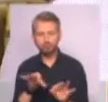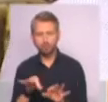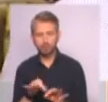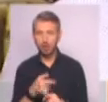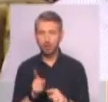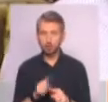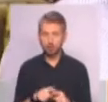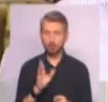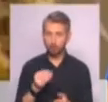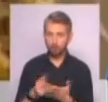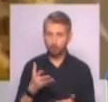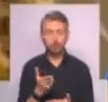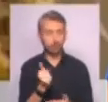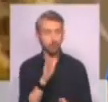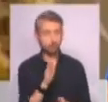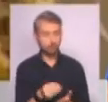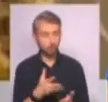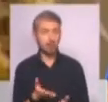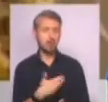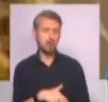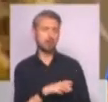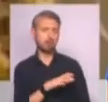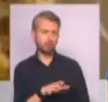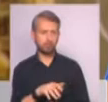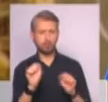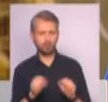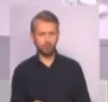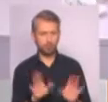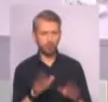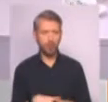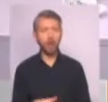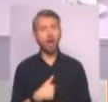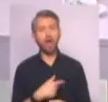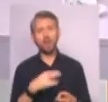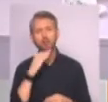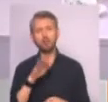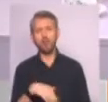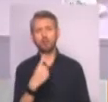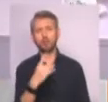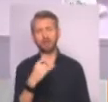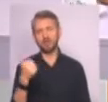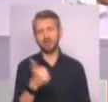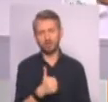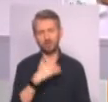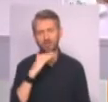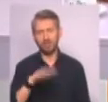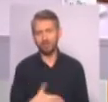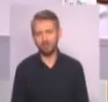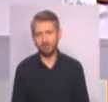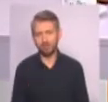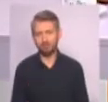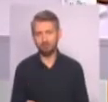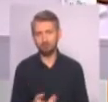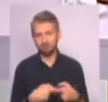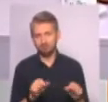це буде дорожче. Люди кажуть, ну, ми, так сказати, люди заможні, можемо. Інші кажуть, а нам треба достатньо одного в тиждень і цього достатньо. Тому,